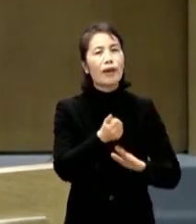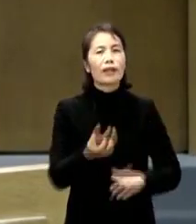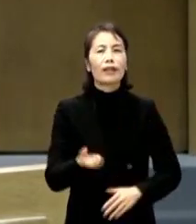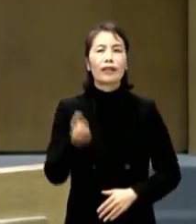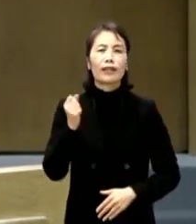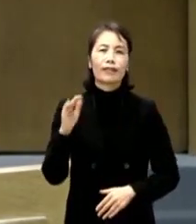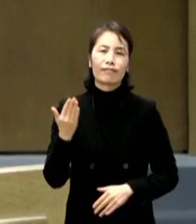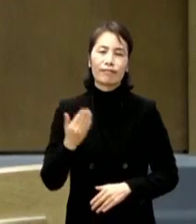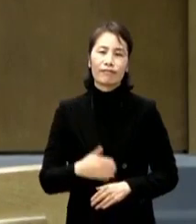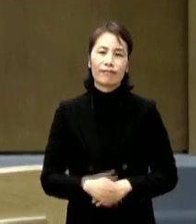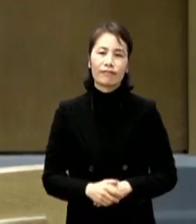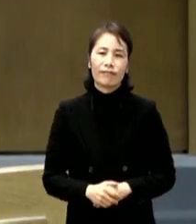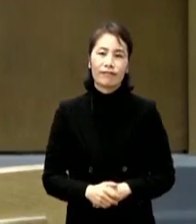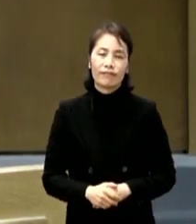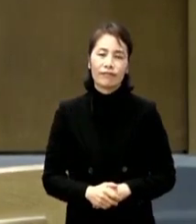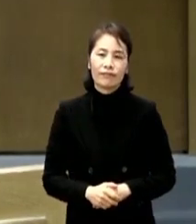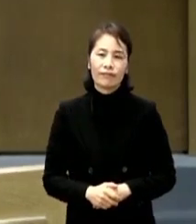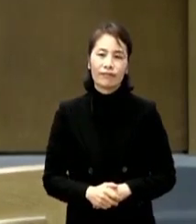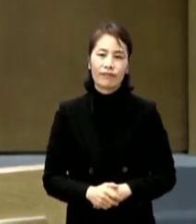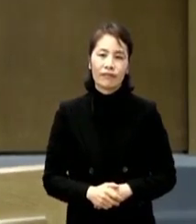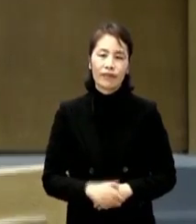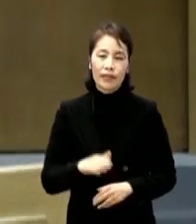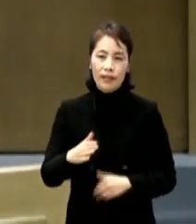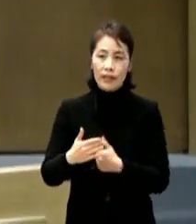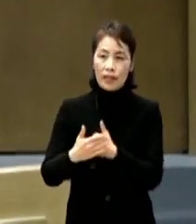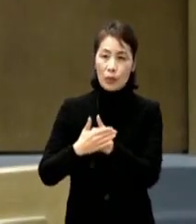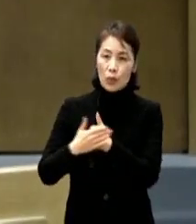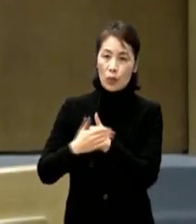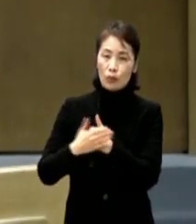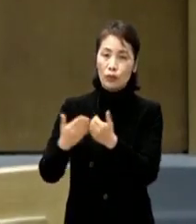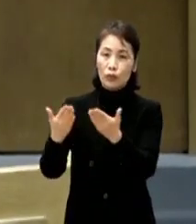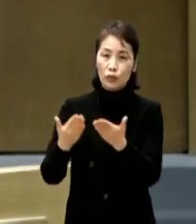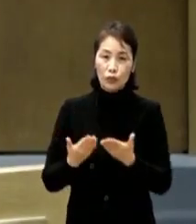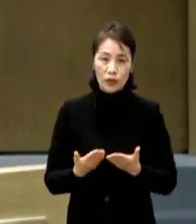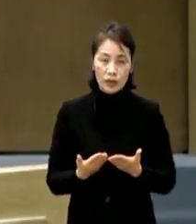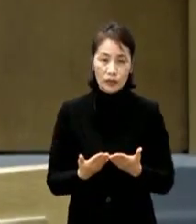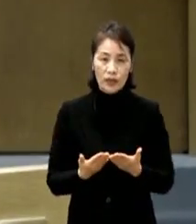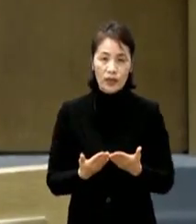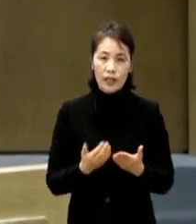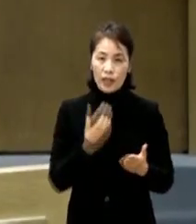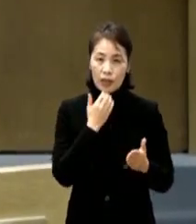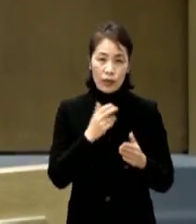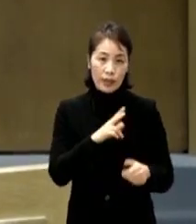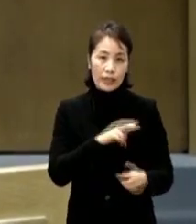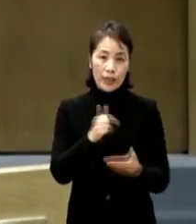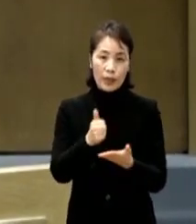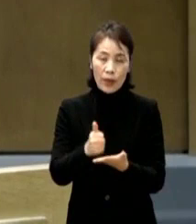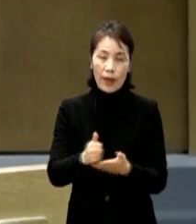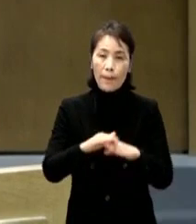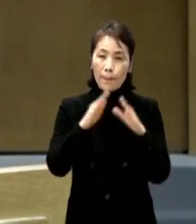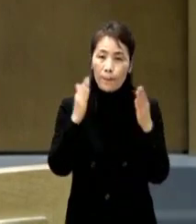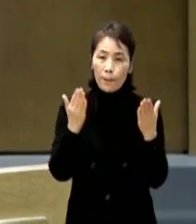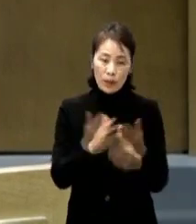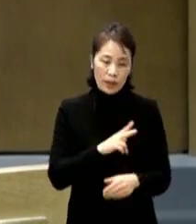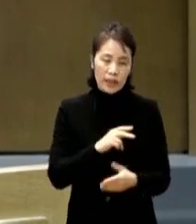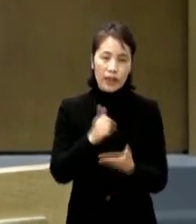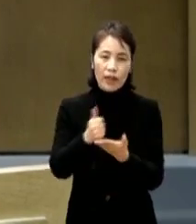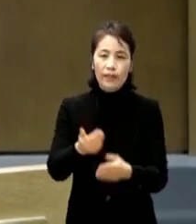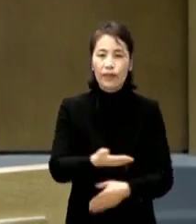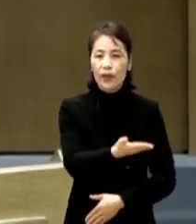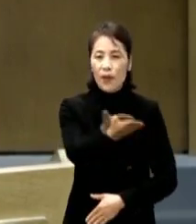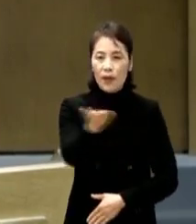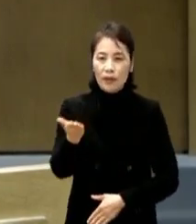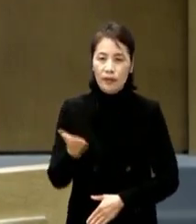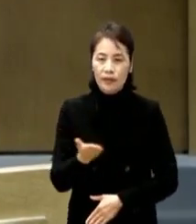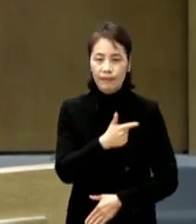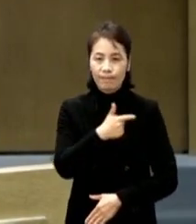하였습니다. 이러한 과정에 아낌없는 지원과 협조를 보내주신 경기도 의회의 모든 위원님들께 다시